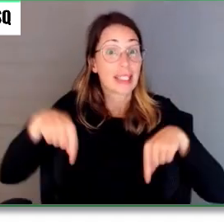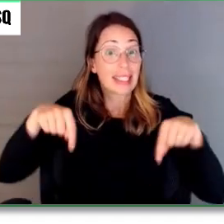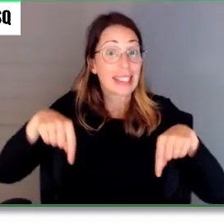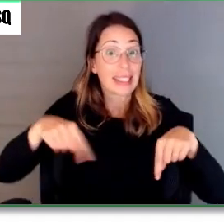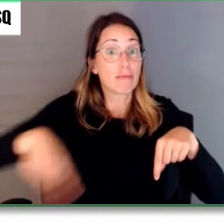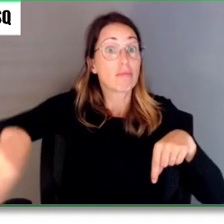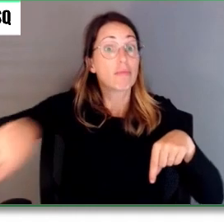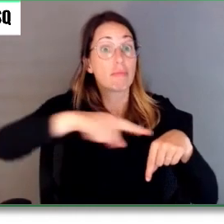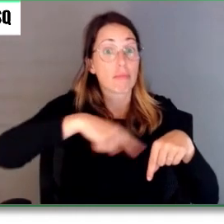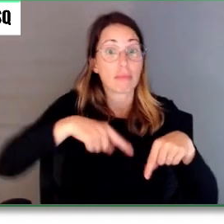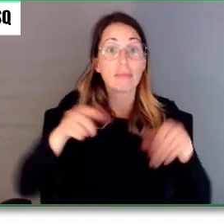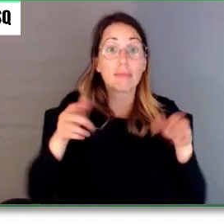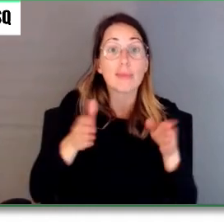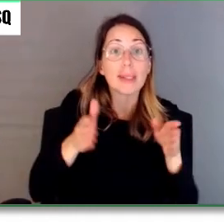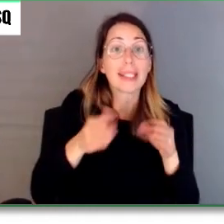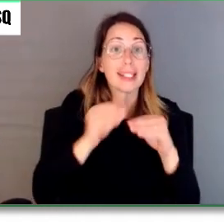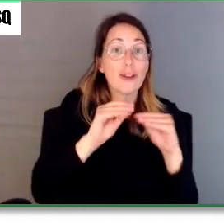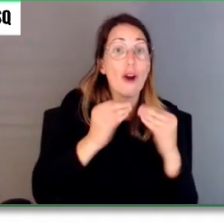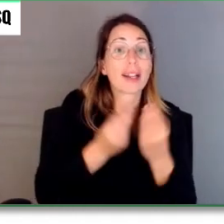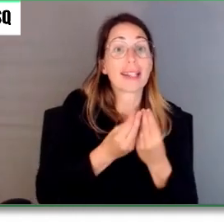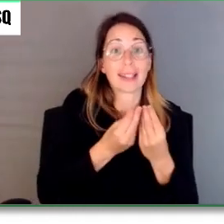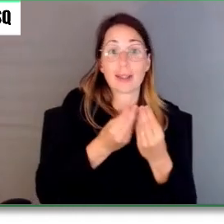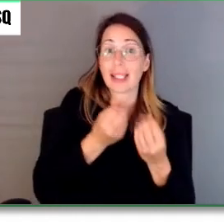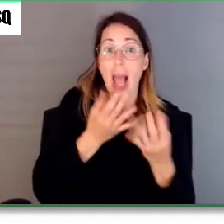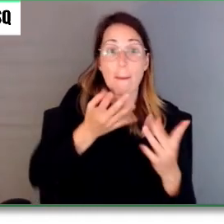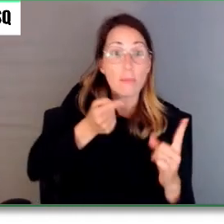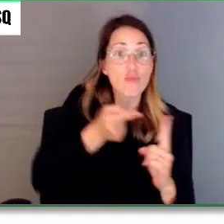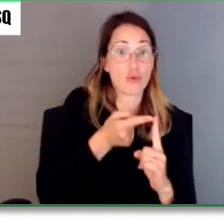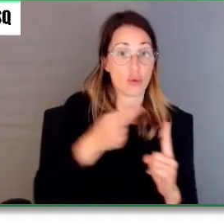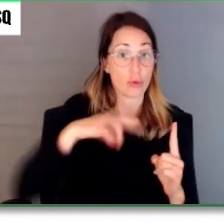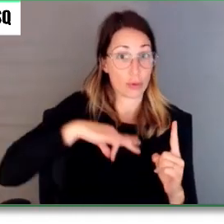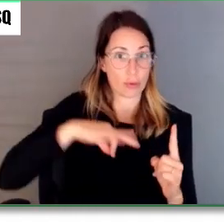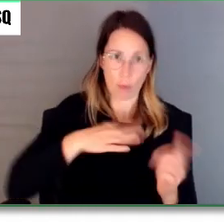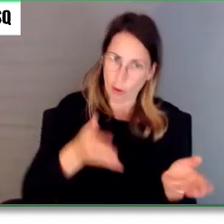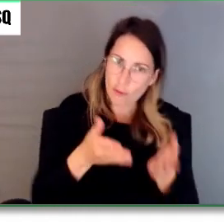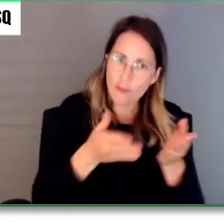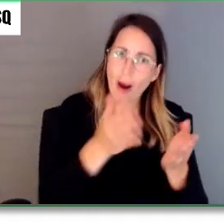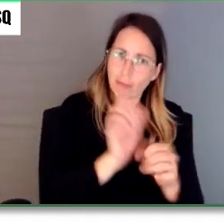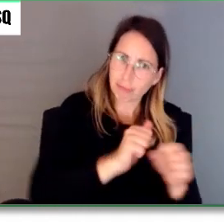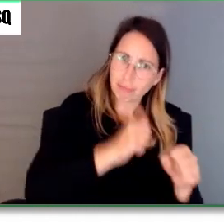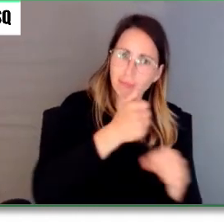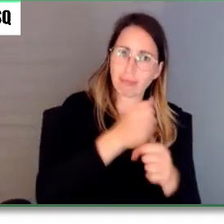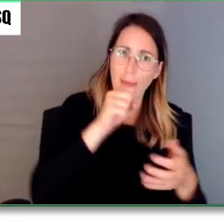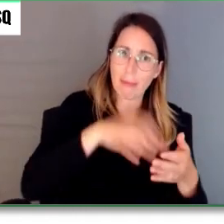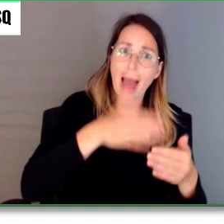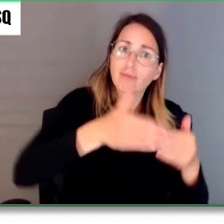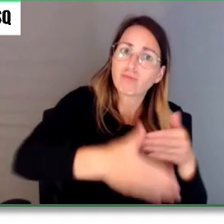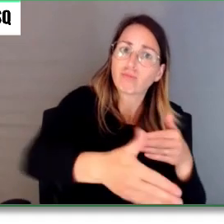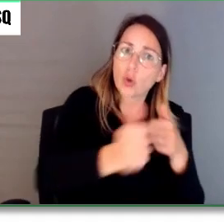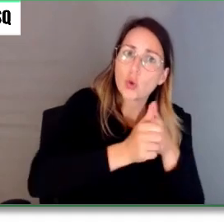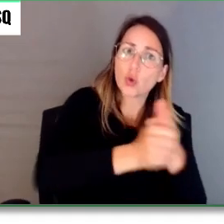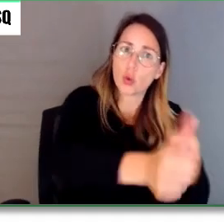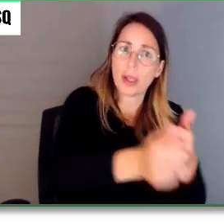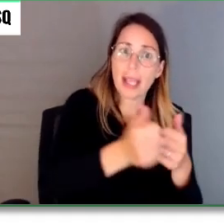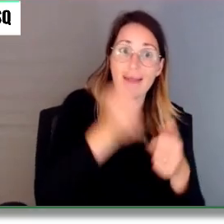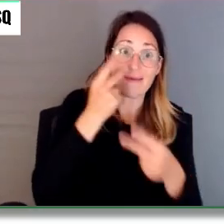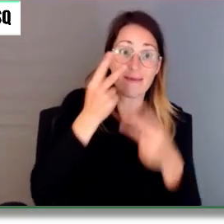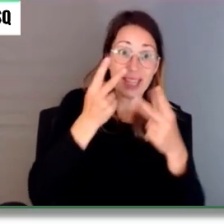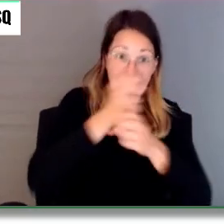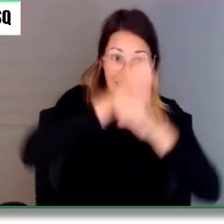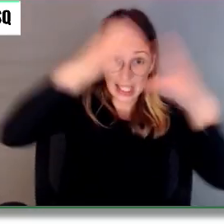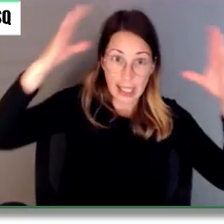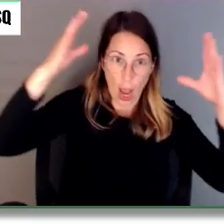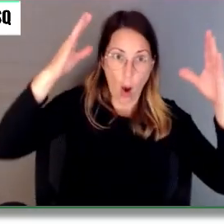petites organisations à but non lucratif, je vous encouragerai à mettre en place un plan de succession pour que votre vision puisse dépasser votre propre